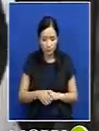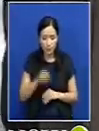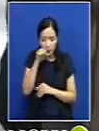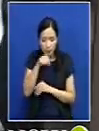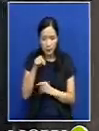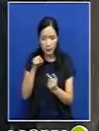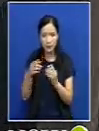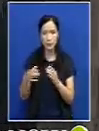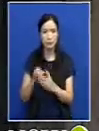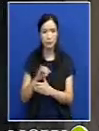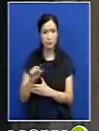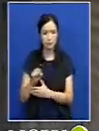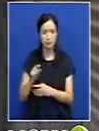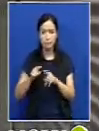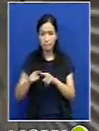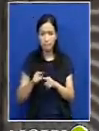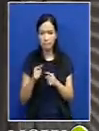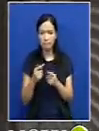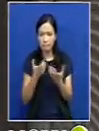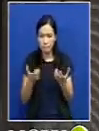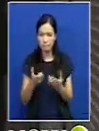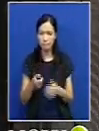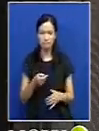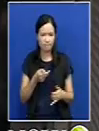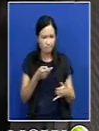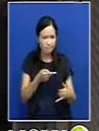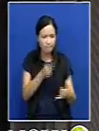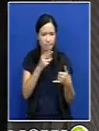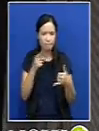อ IS คว้ามีดและอาวุธอื่นๆออกไปสังหารบร